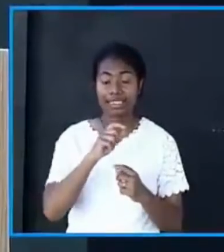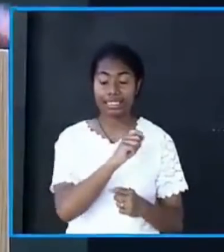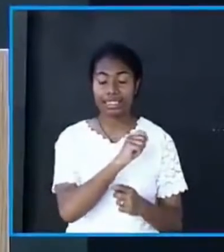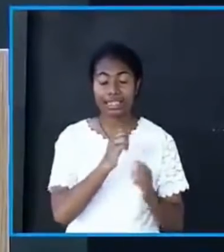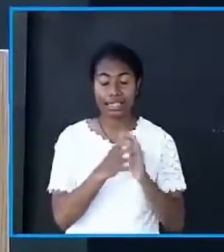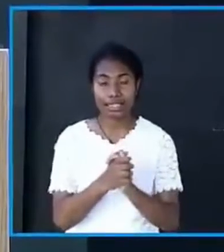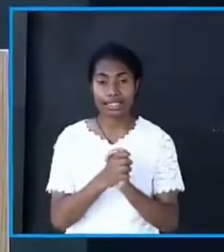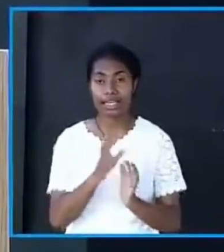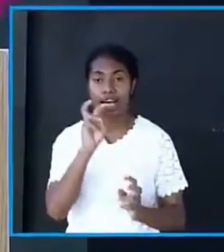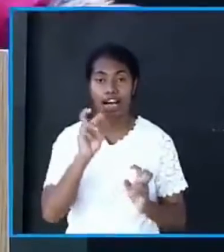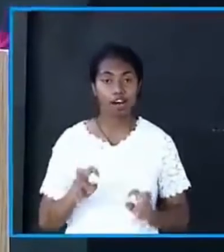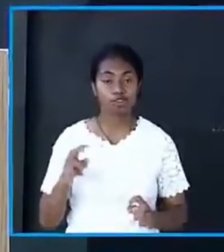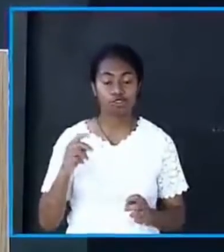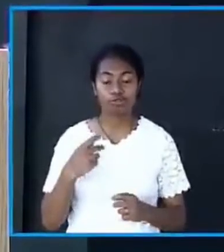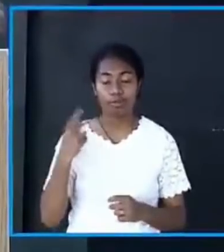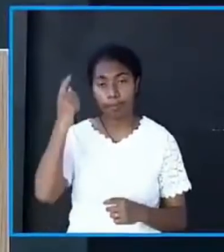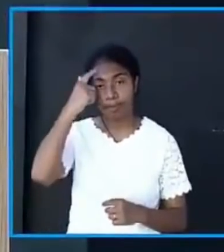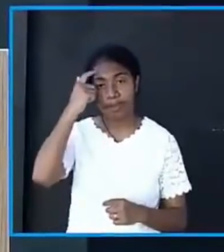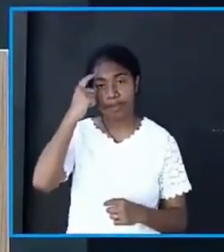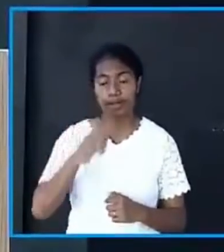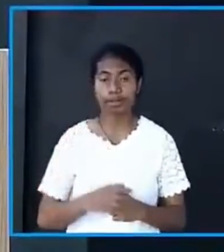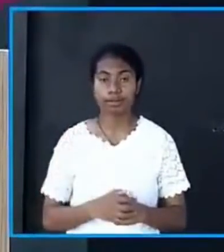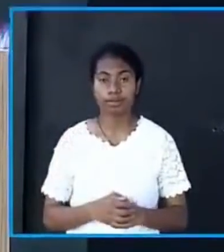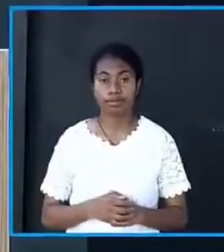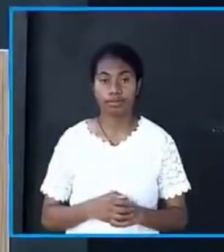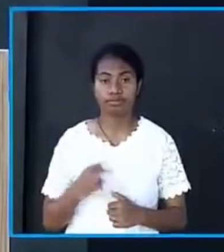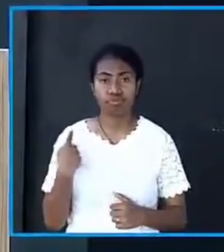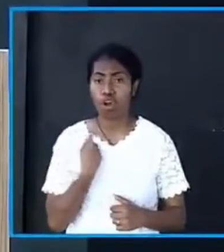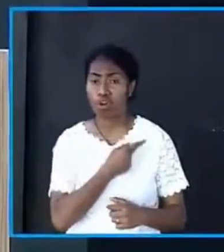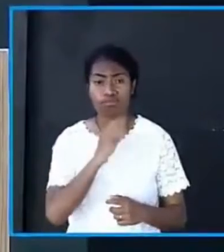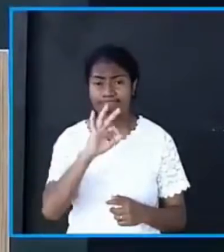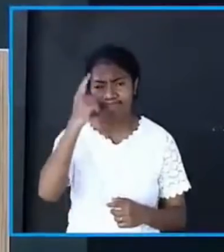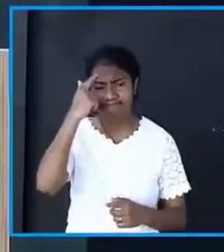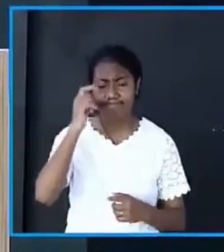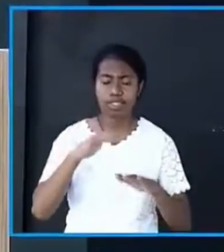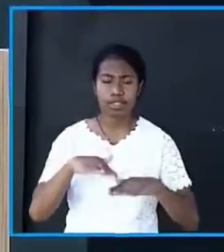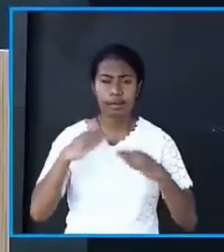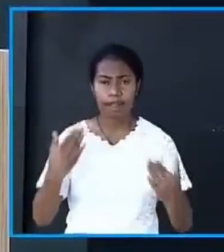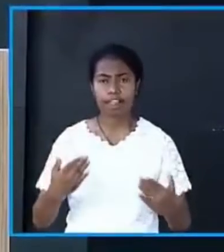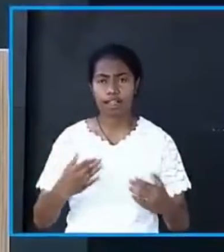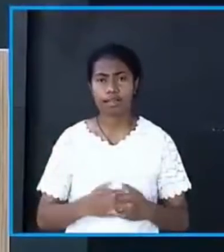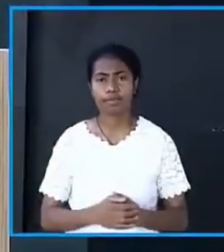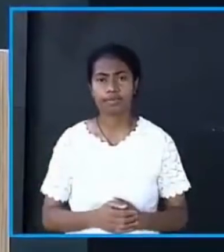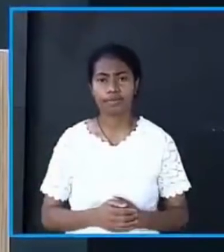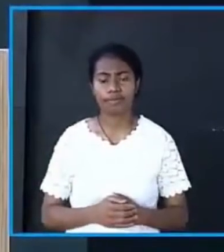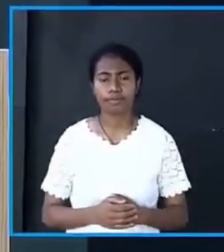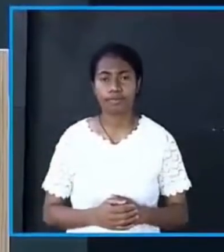Harus berpikir tidak ikut berubah mati I